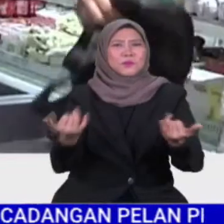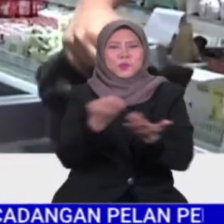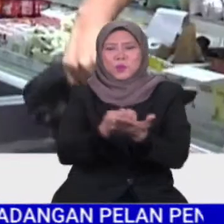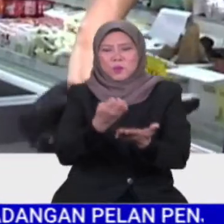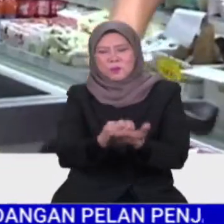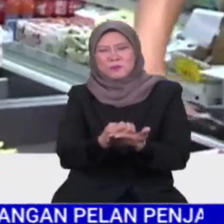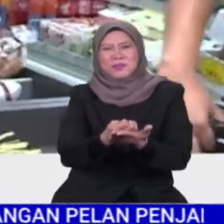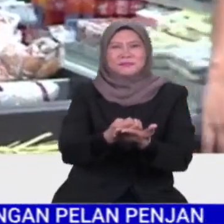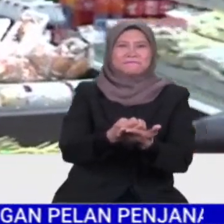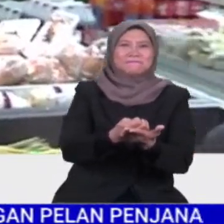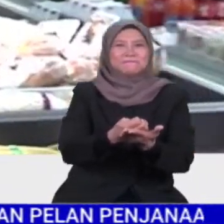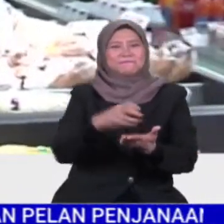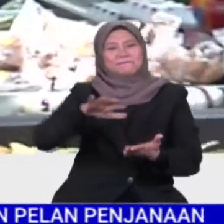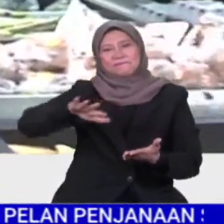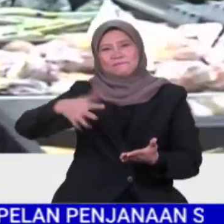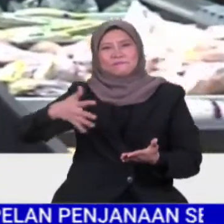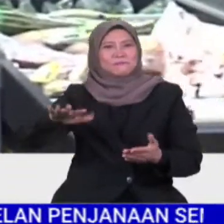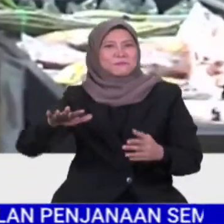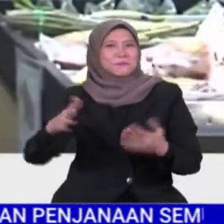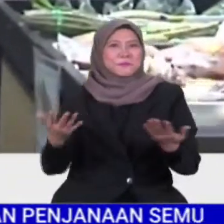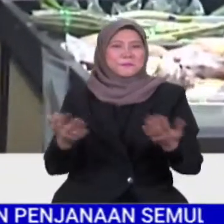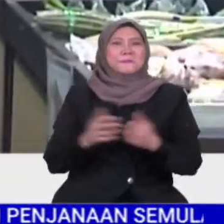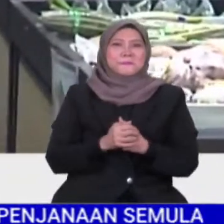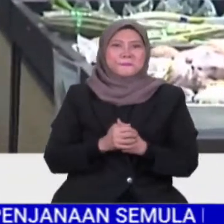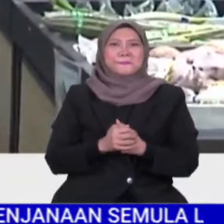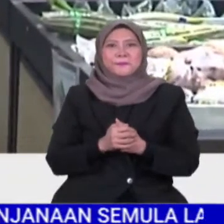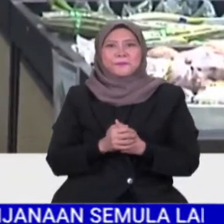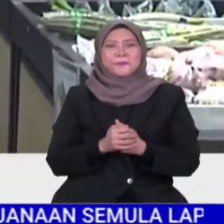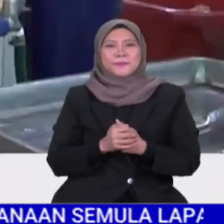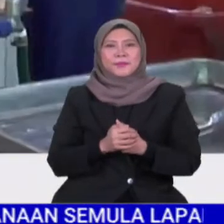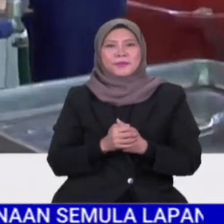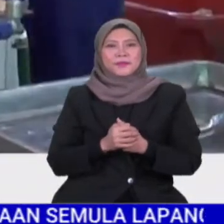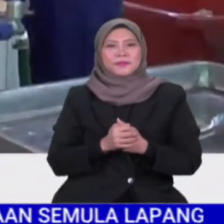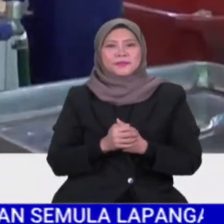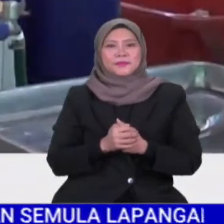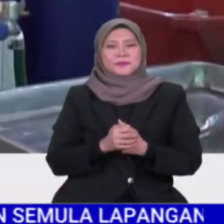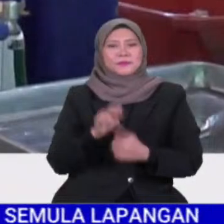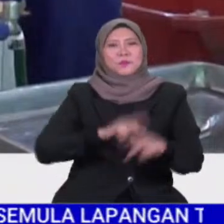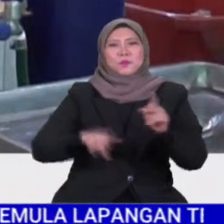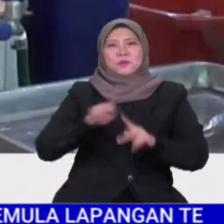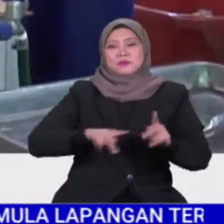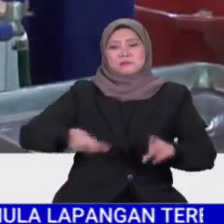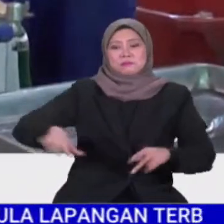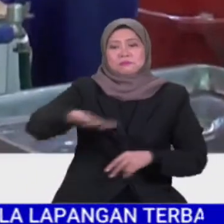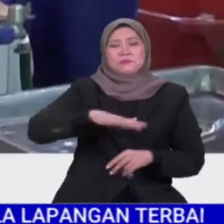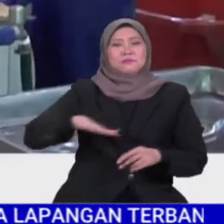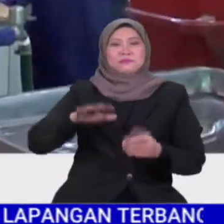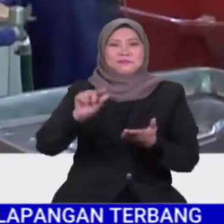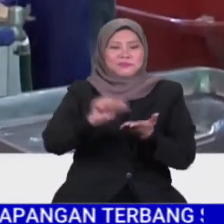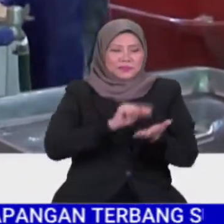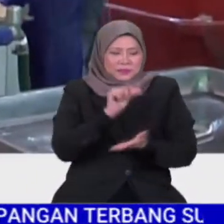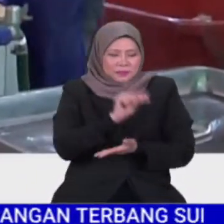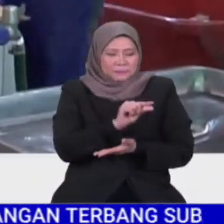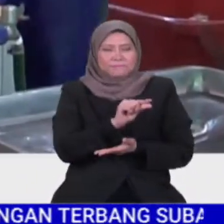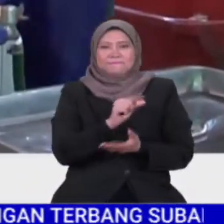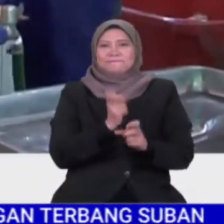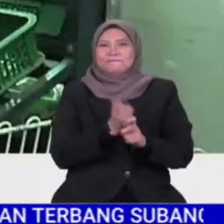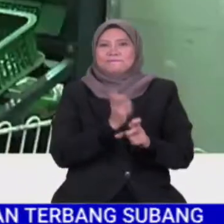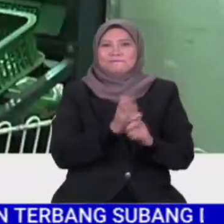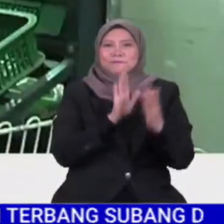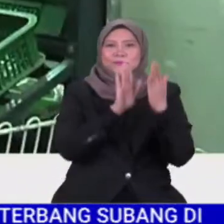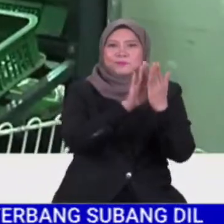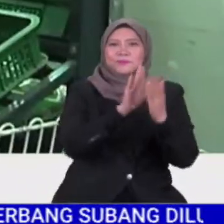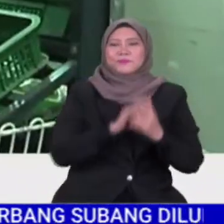pun memang sukarlah bagi ini orang awam yang kos sara hidup rendah ni.